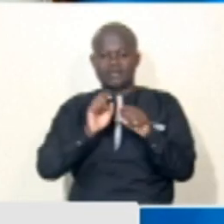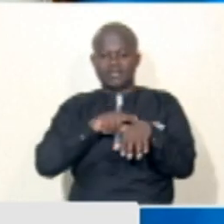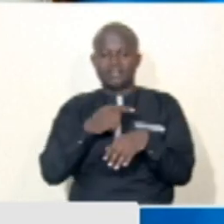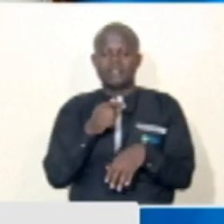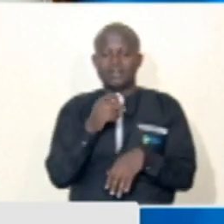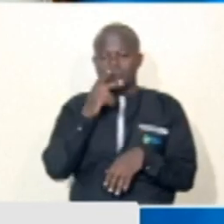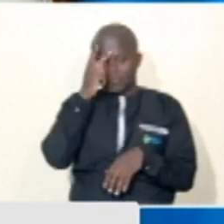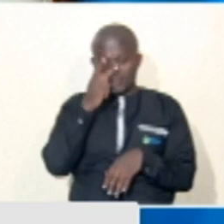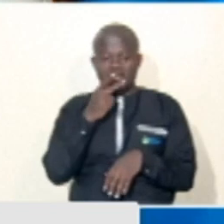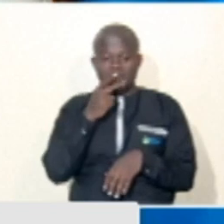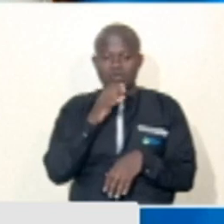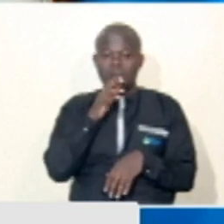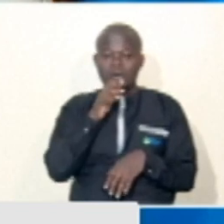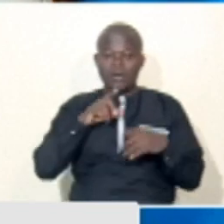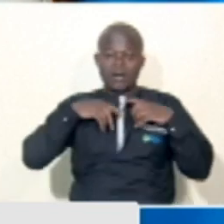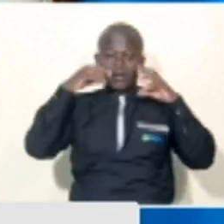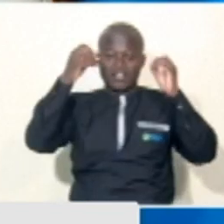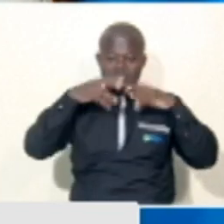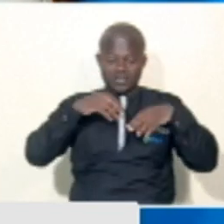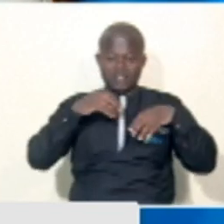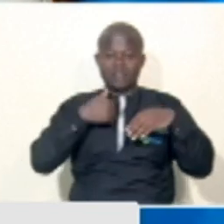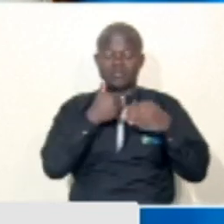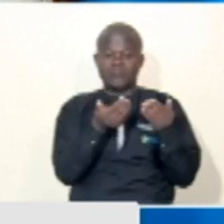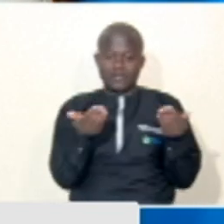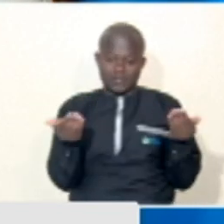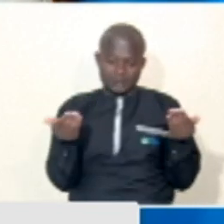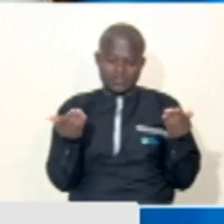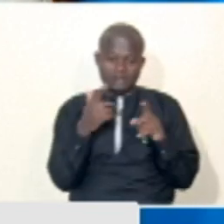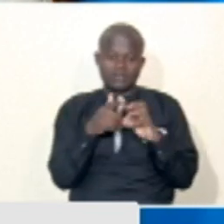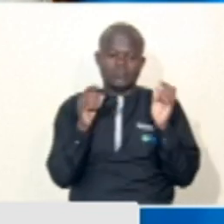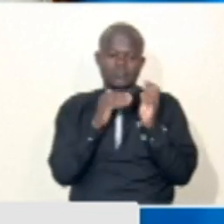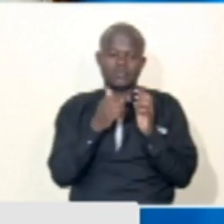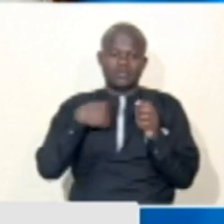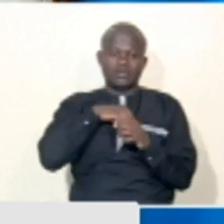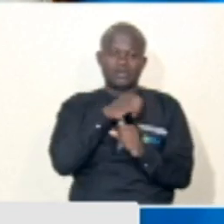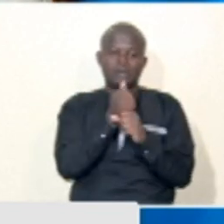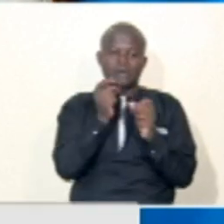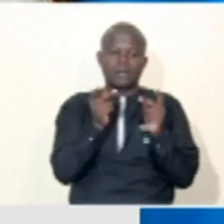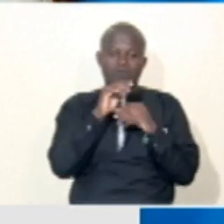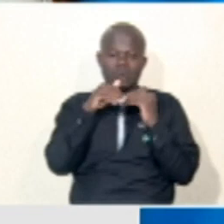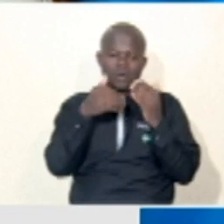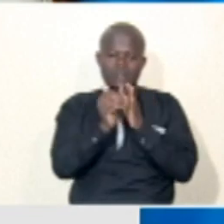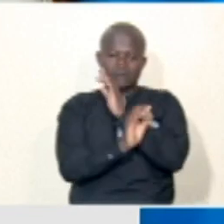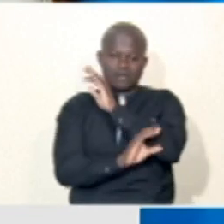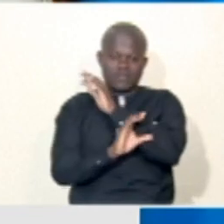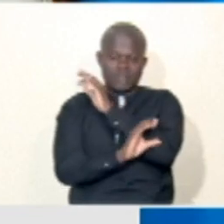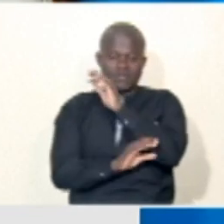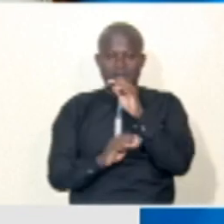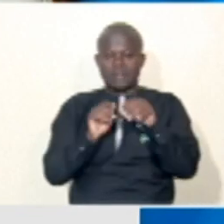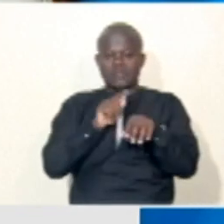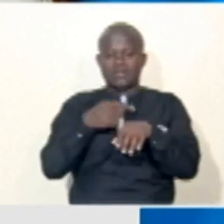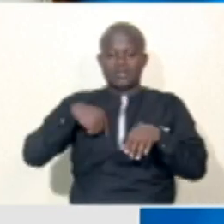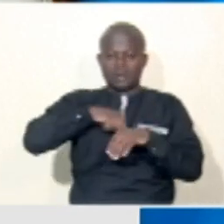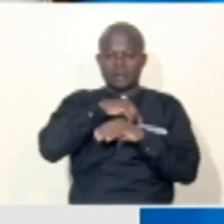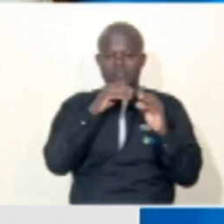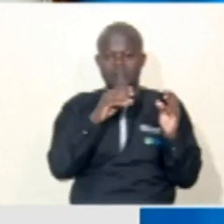umubyeyi atuye nk'ikigari afite abana, kandi twebwe dukora hose mu gihugu. Igihe rero yajya kwimurwa mu